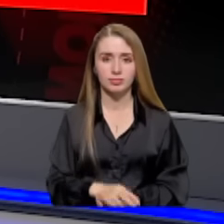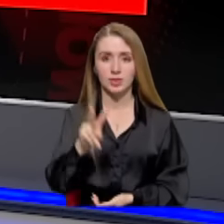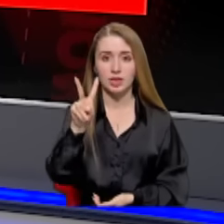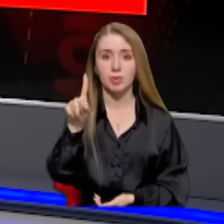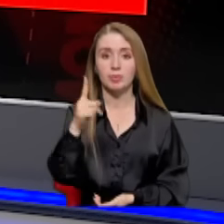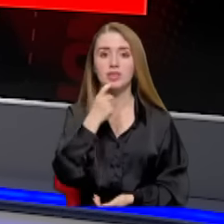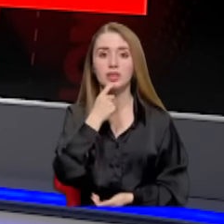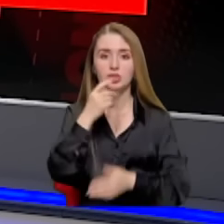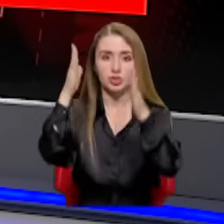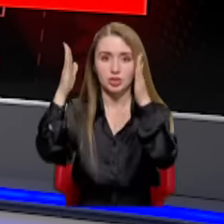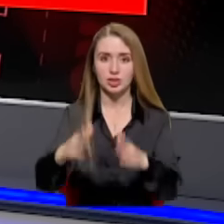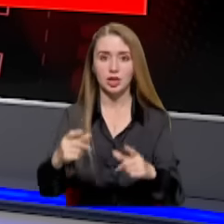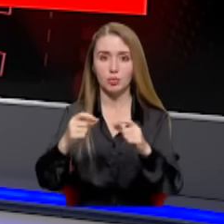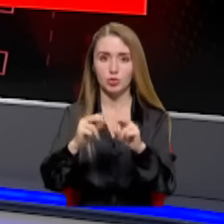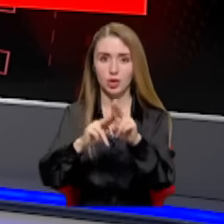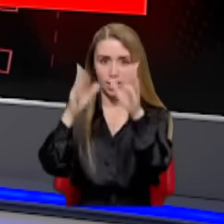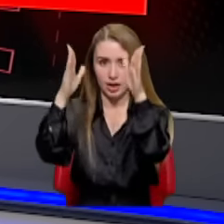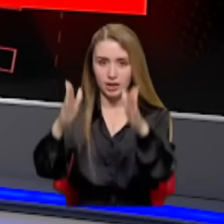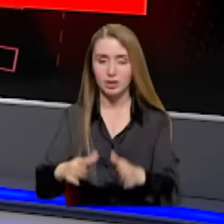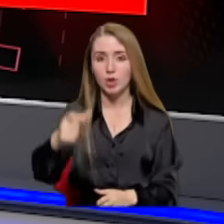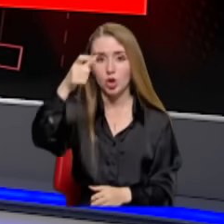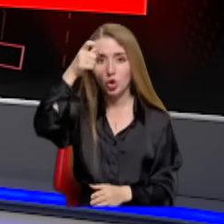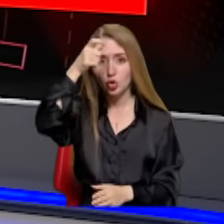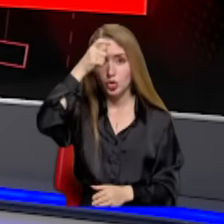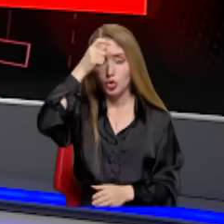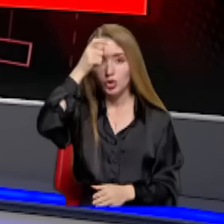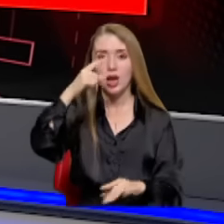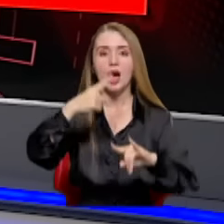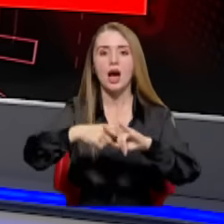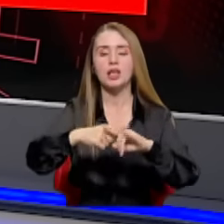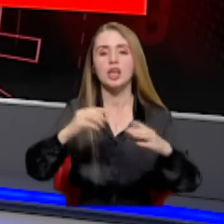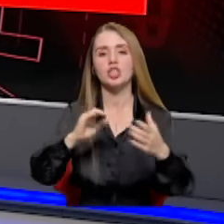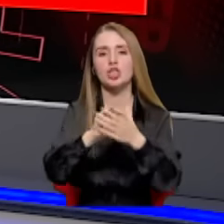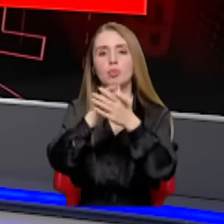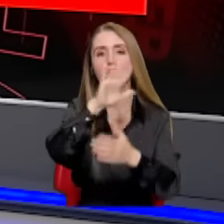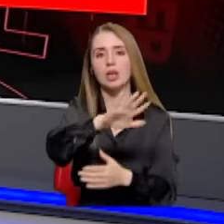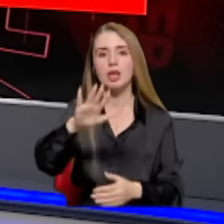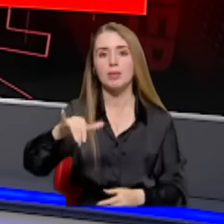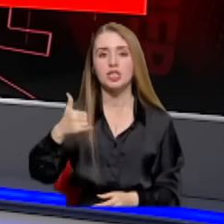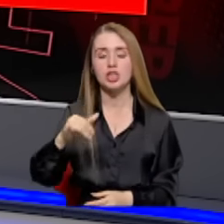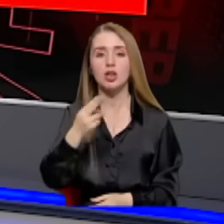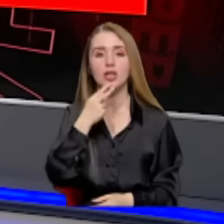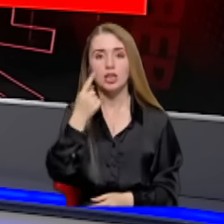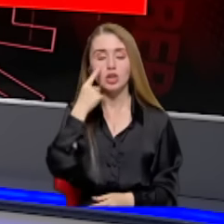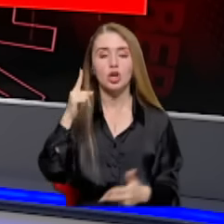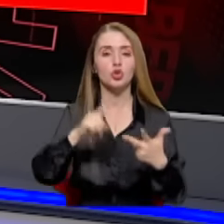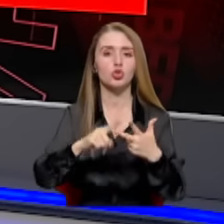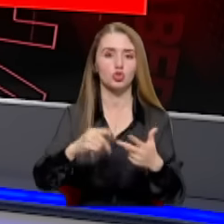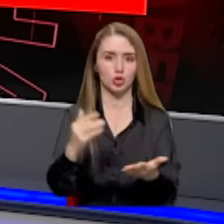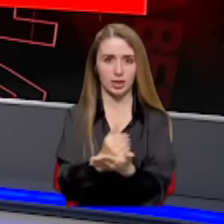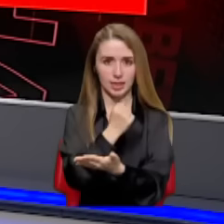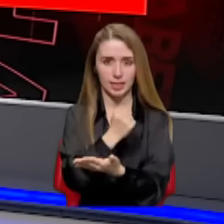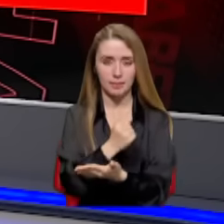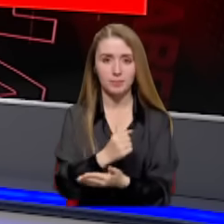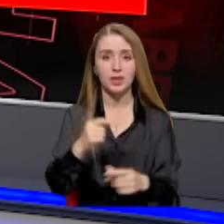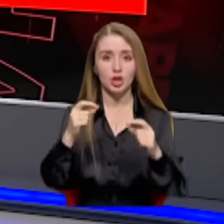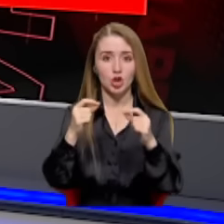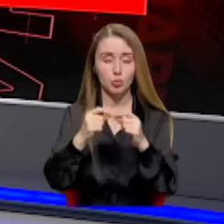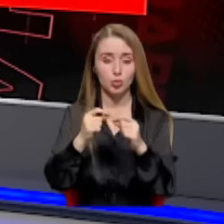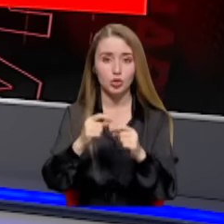21 yaşındaki Büşra Kayadibi, Türkiye Halter Şampiyonası'nda 55 kilo kadınlarda üçüncülük kazandı.